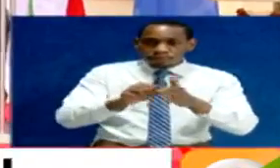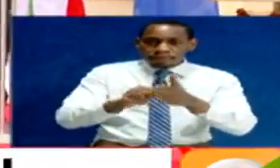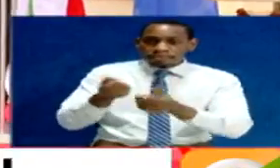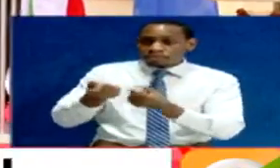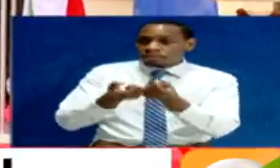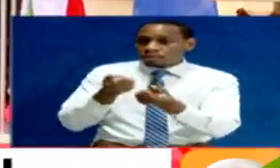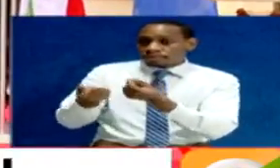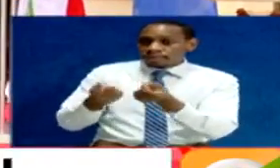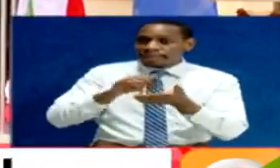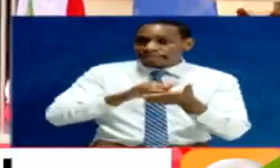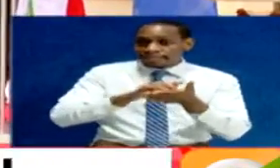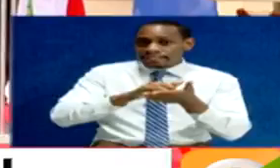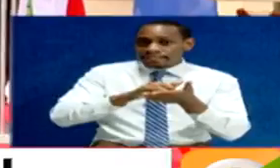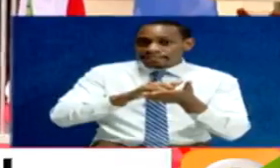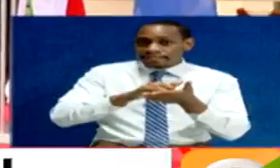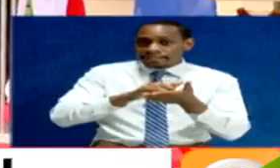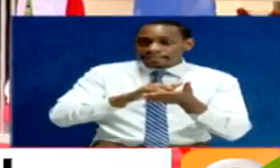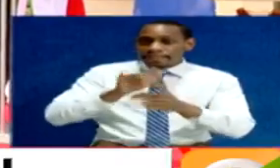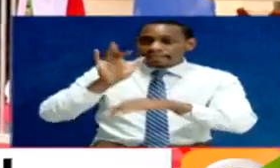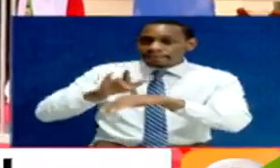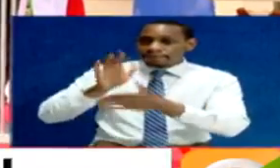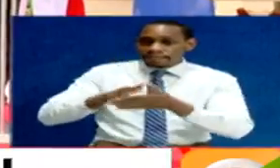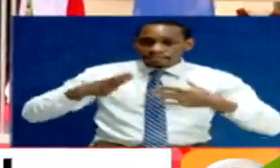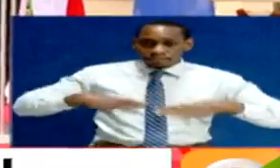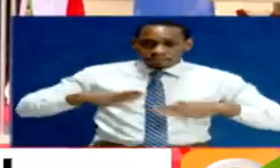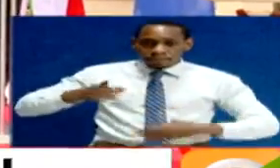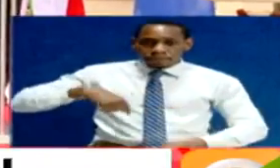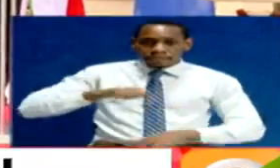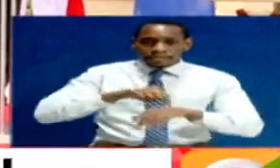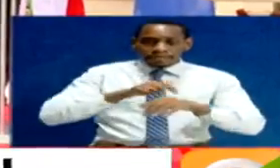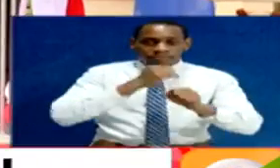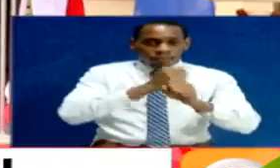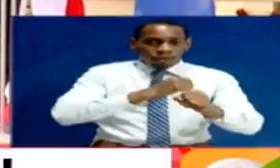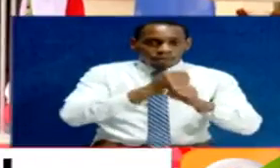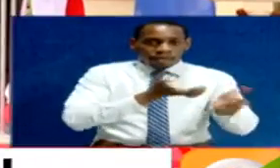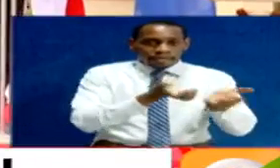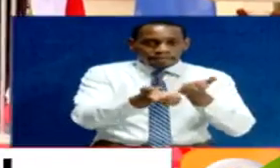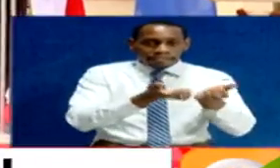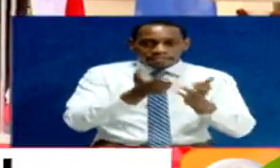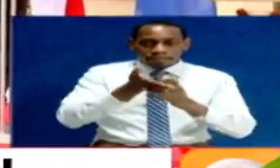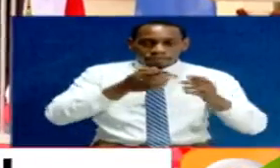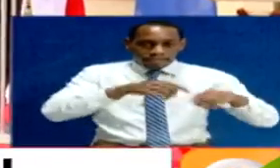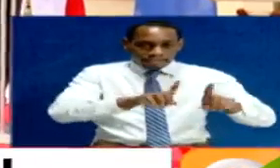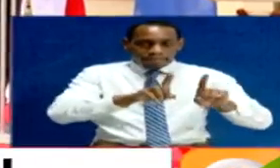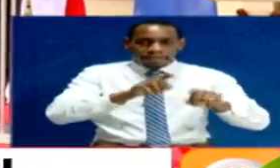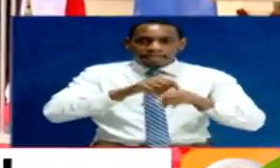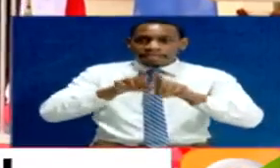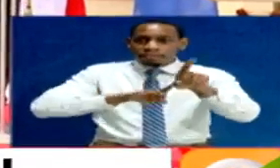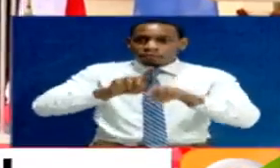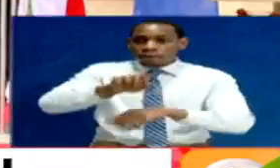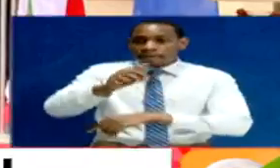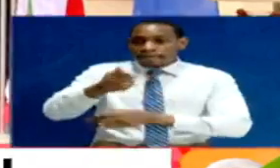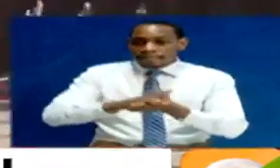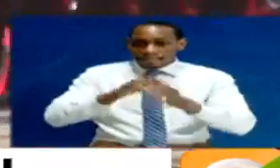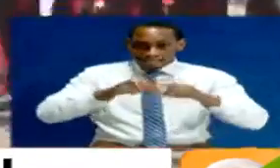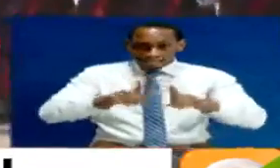ndogo ndogo ambazo zinasumbua wananchi wetu wakati wanafanya biashara kati yao, wakati wanatembeleana